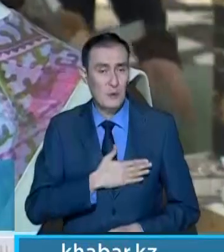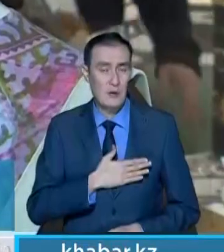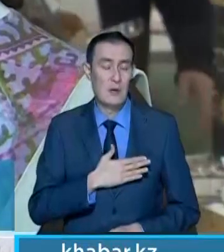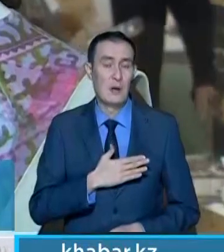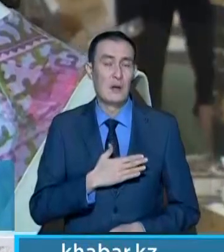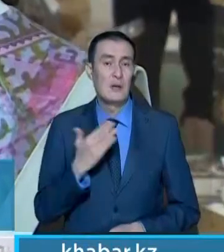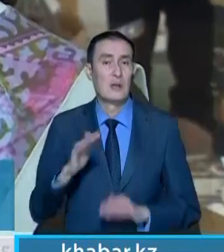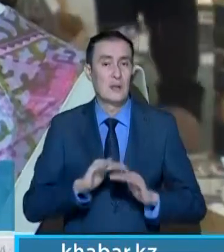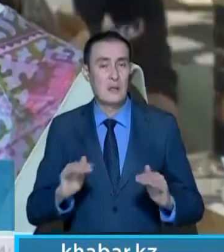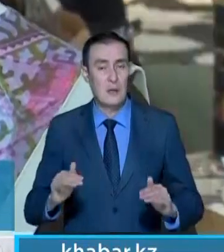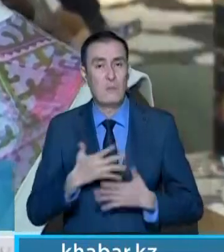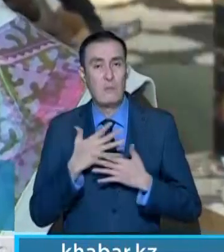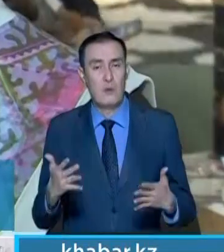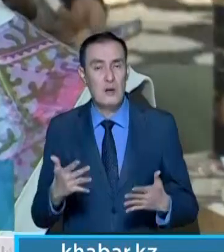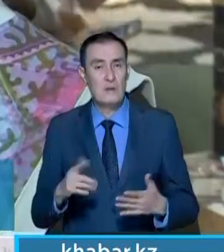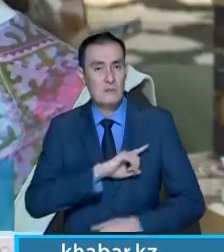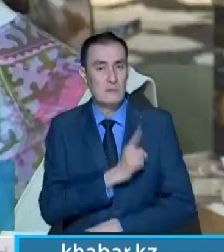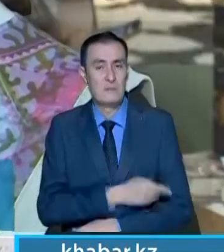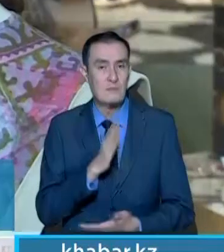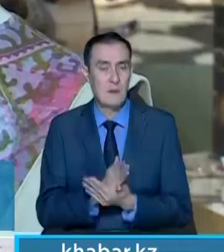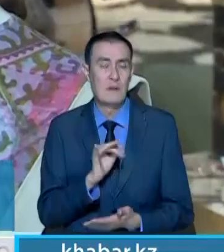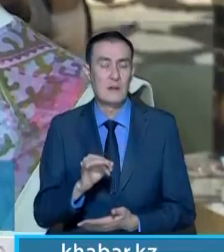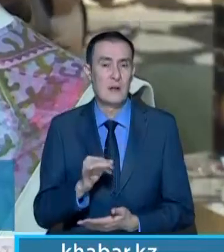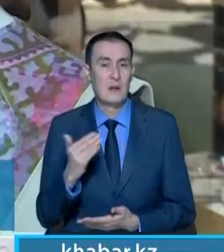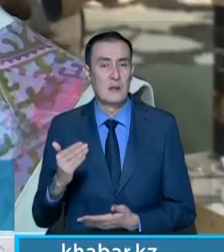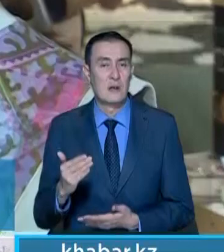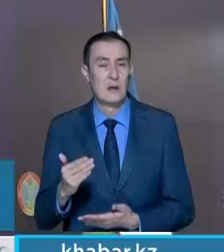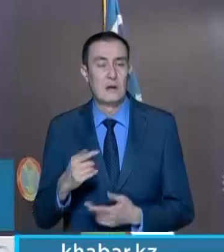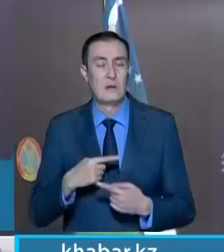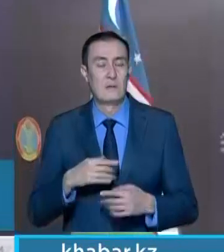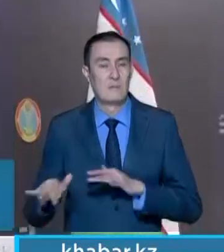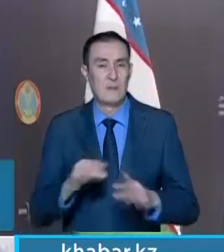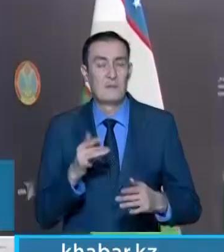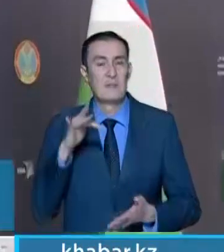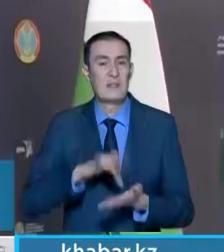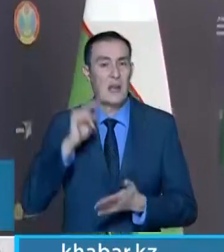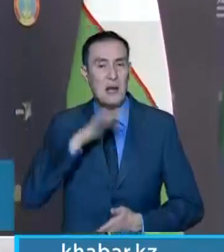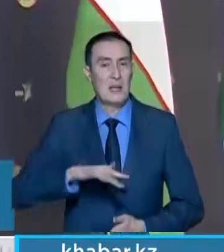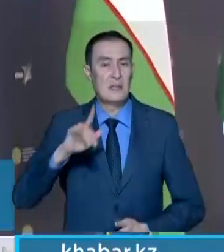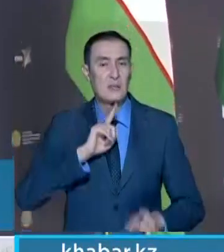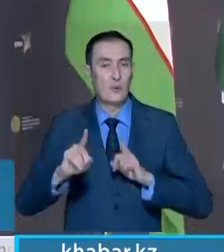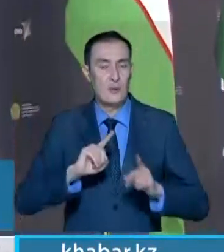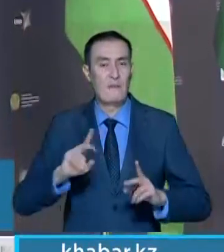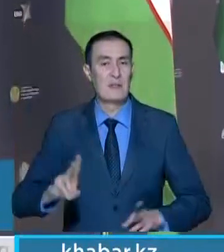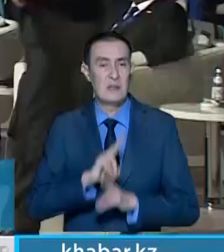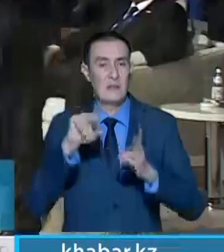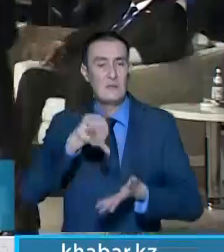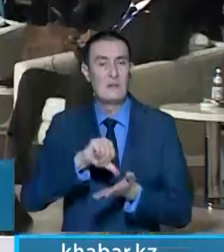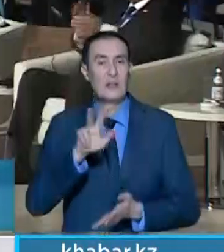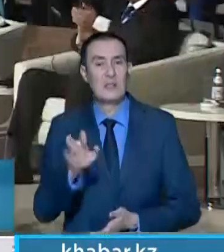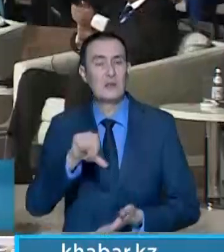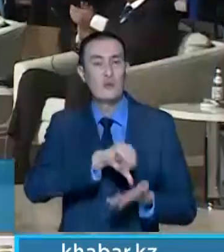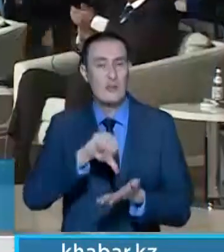так как у них есть дети, они более такие мотивированные и никогда ни разу нас не подводили. Первый центральноазиатский курултай в Астане охватил около